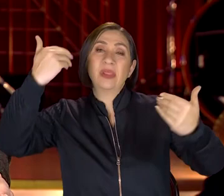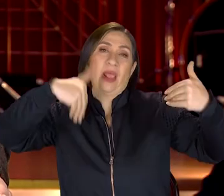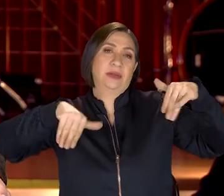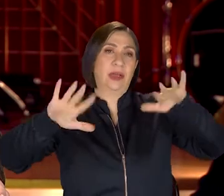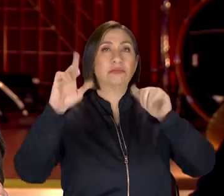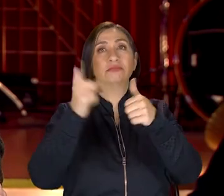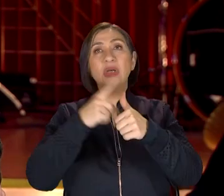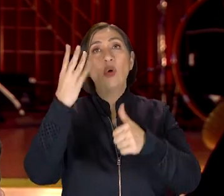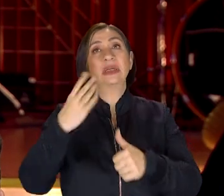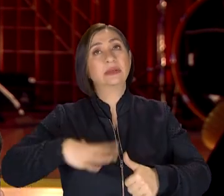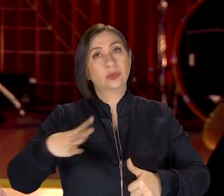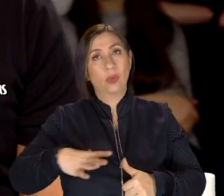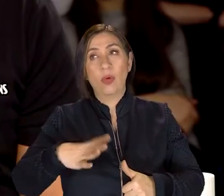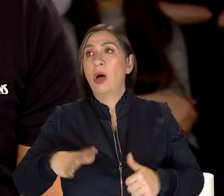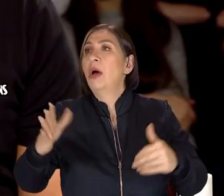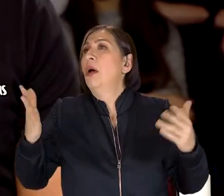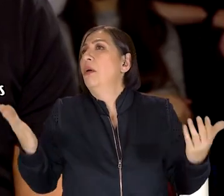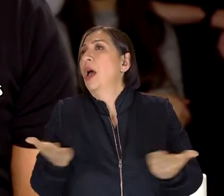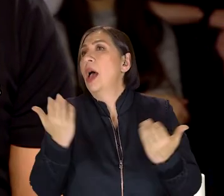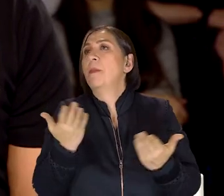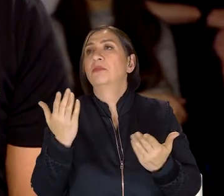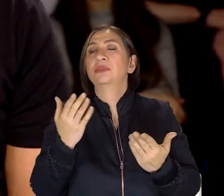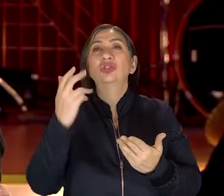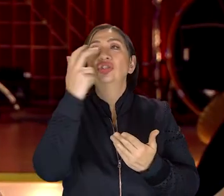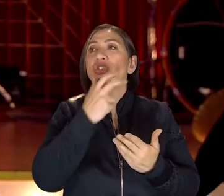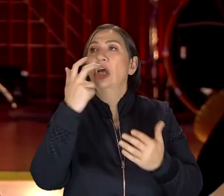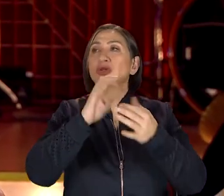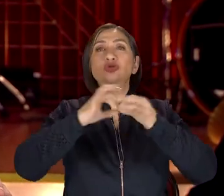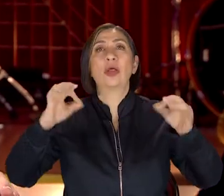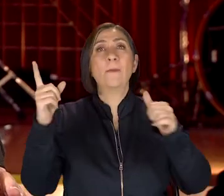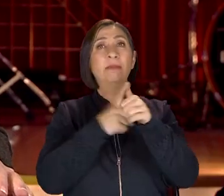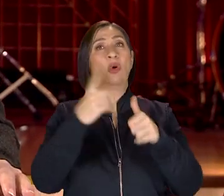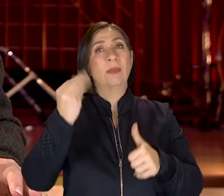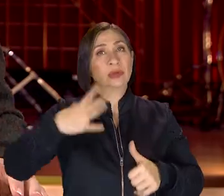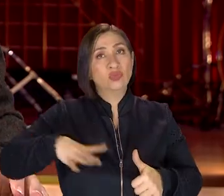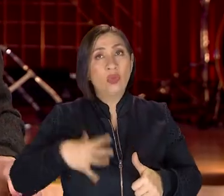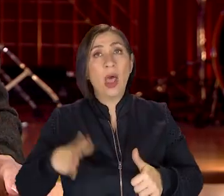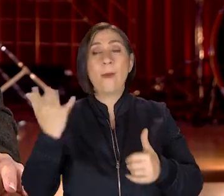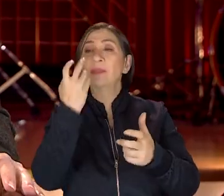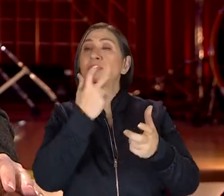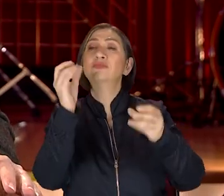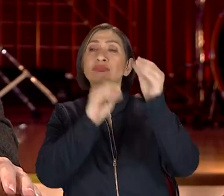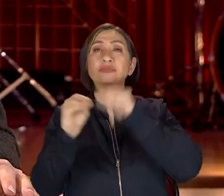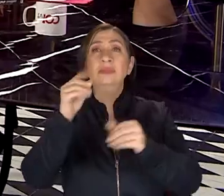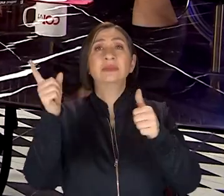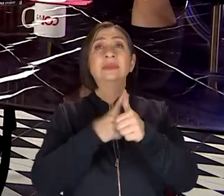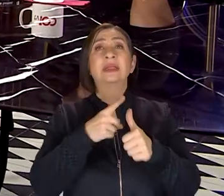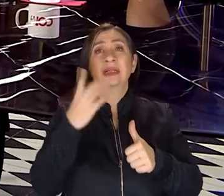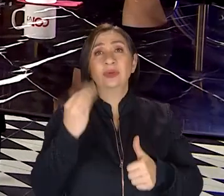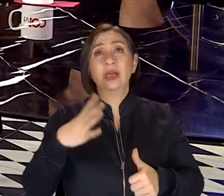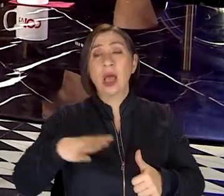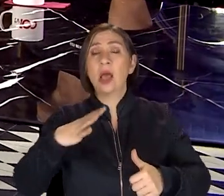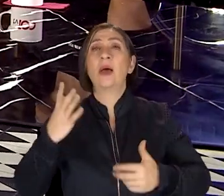danslarda da birinci olmak istiyor, hem ondan sonra şarkı sözlerinde de birinci olmak istiyor, hem bestede de abi, birinci olmak istiyor. Abi hepimiz o illüzyona girdik